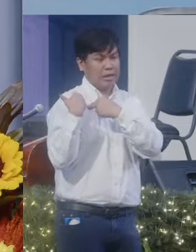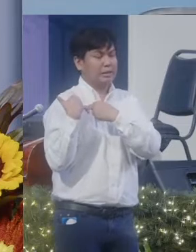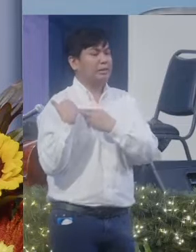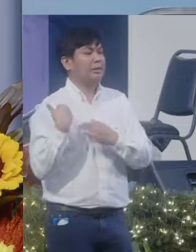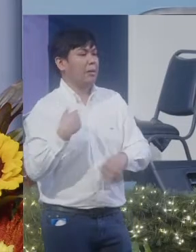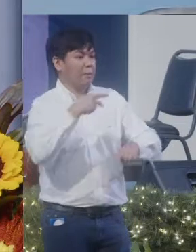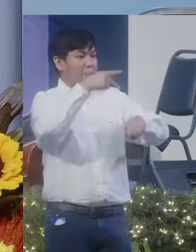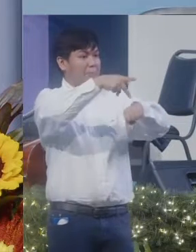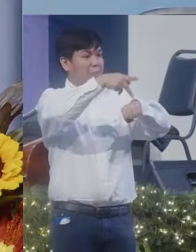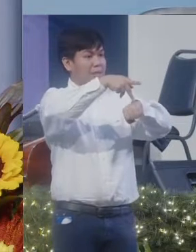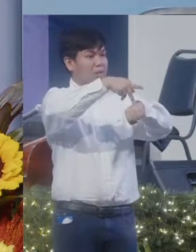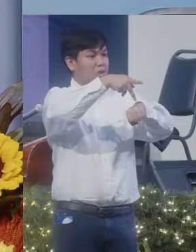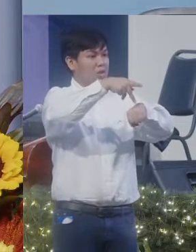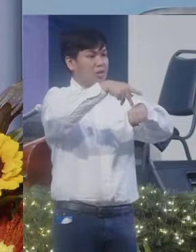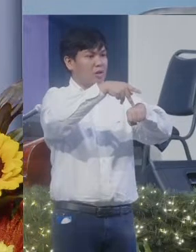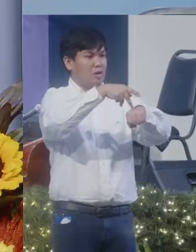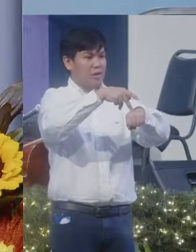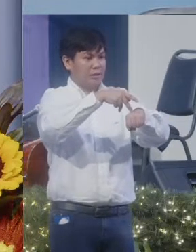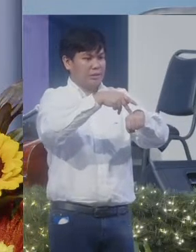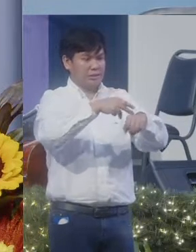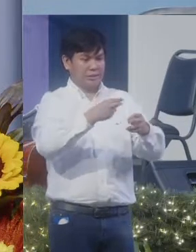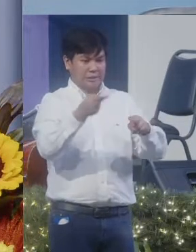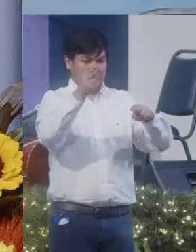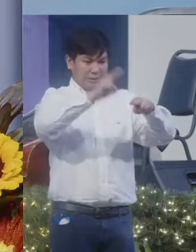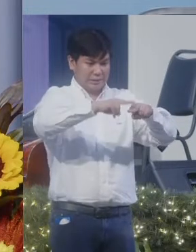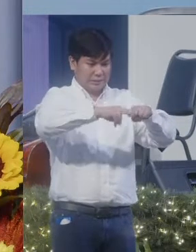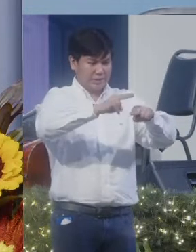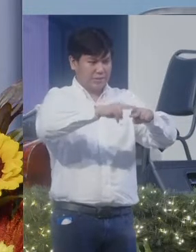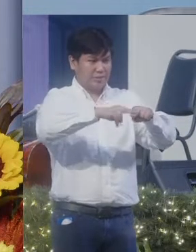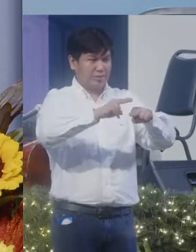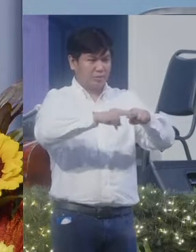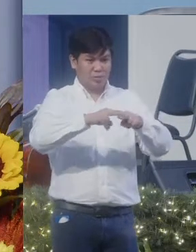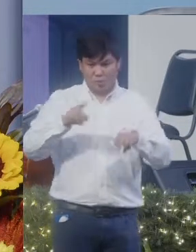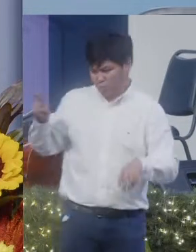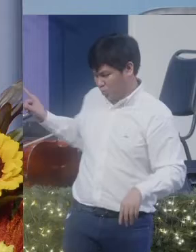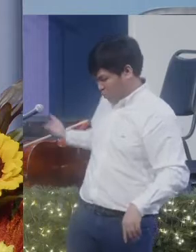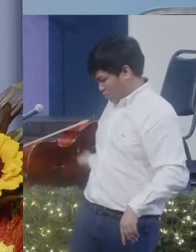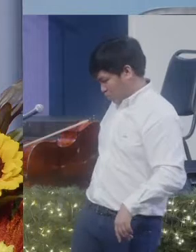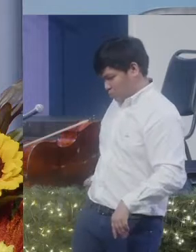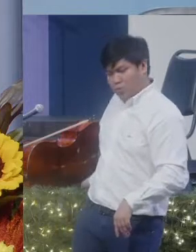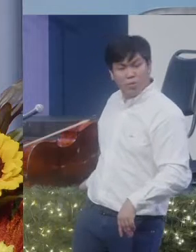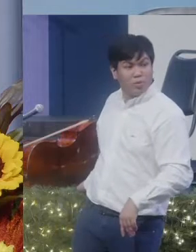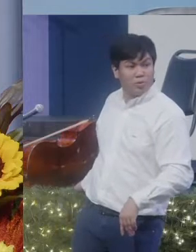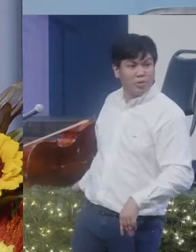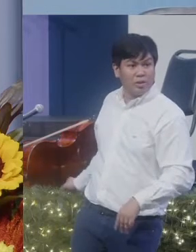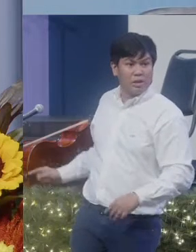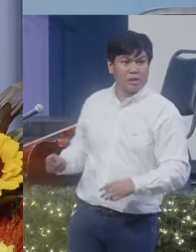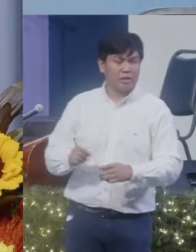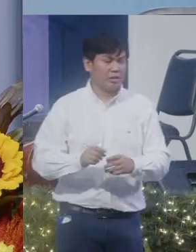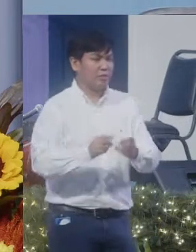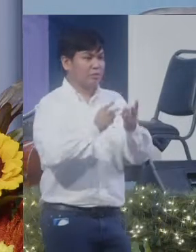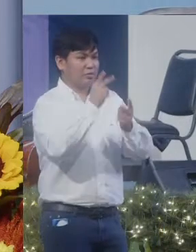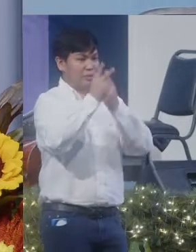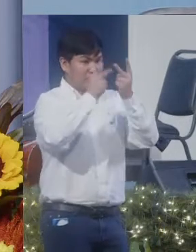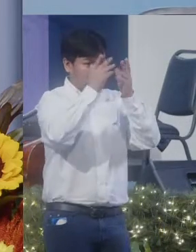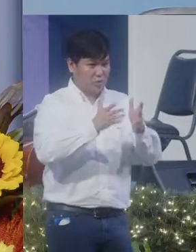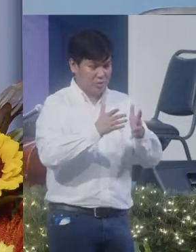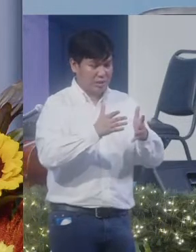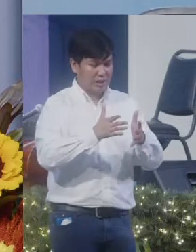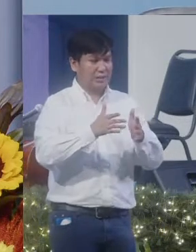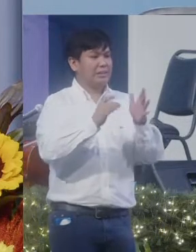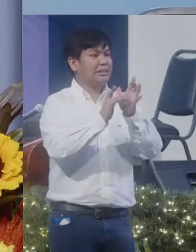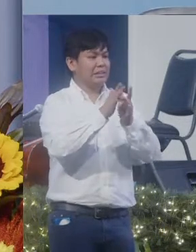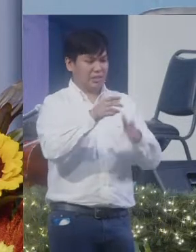harap, doon sa may dulo ng bangka. At yung kanyang bisita ay usually nasa bandang likuran. So